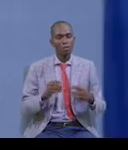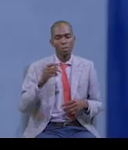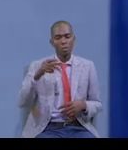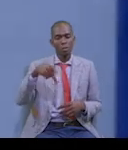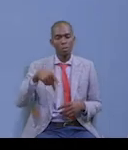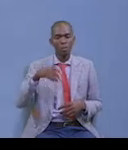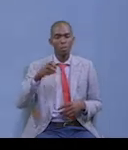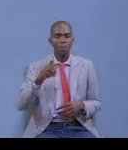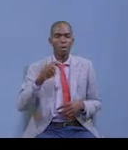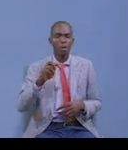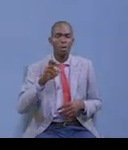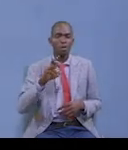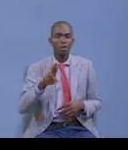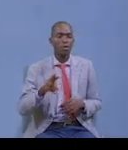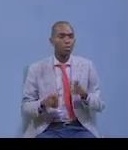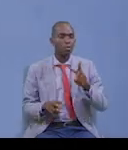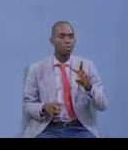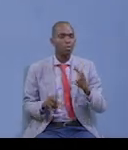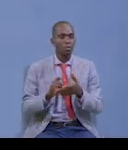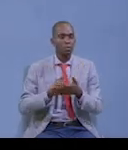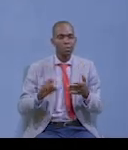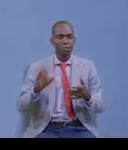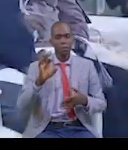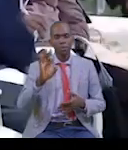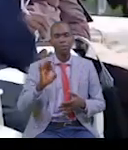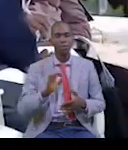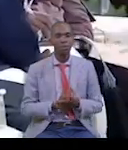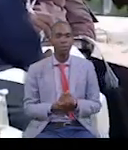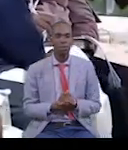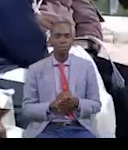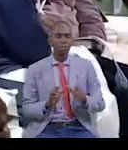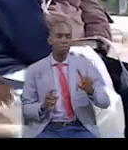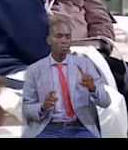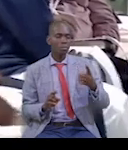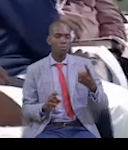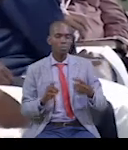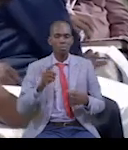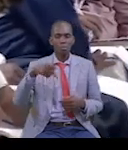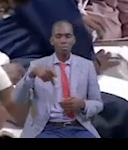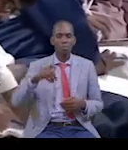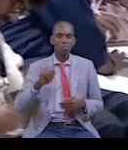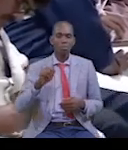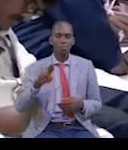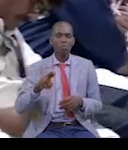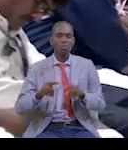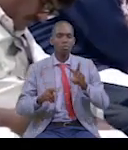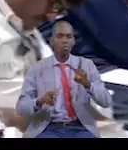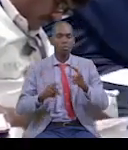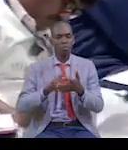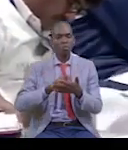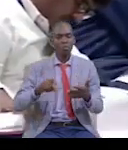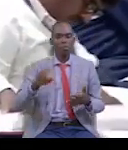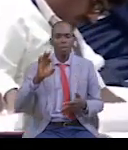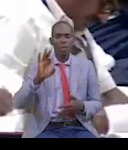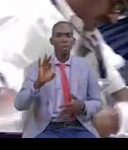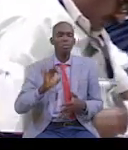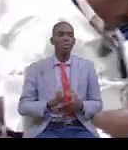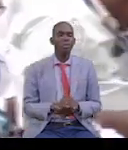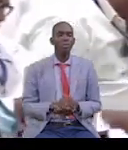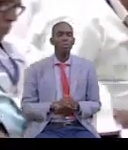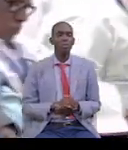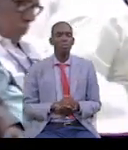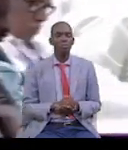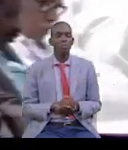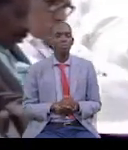verse 9. మొదటి పేతురు పత్రిక 2వ అధ్యాయం 9వ వచనం. 1 Peter chapter 2 verse 9. మొదటి పేతురు పత్రిక 2వ అధ్యాయం 9వ